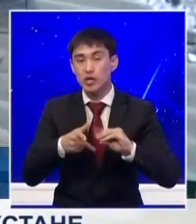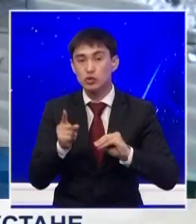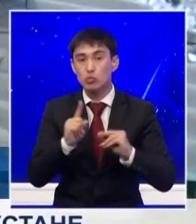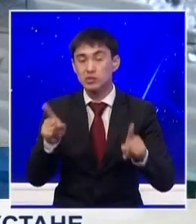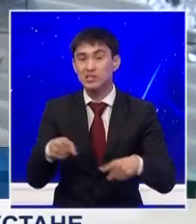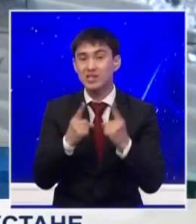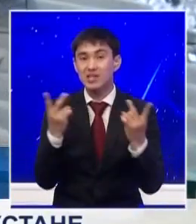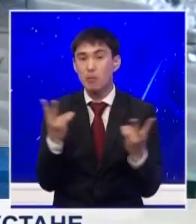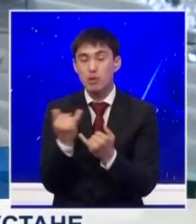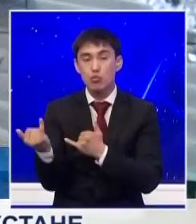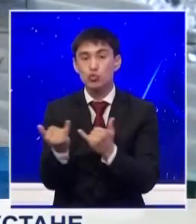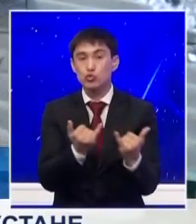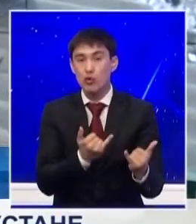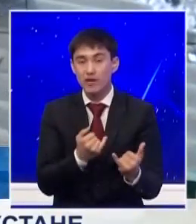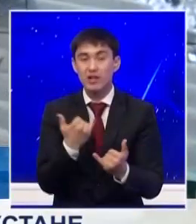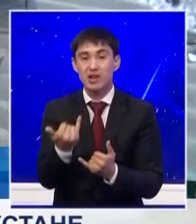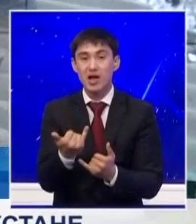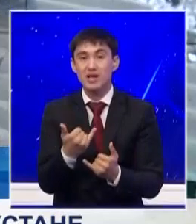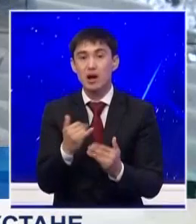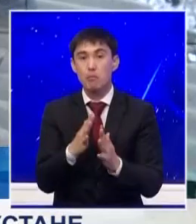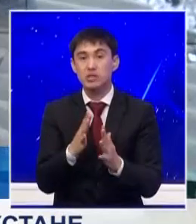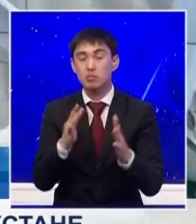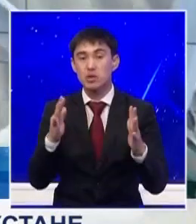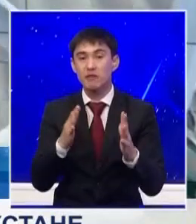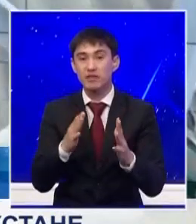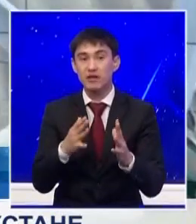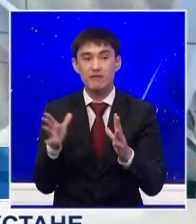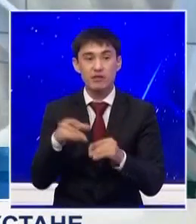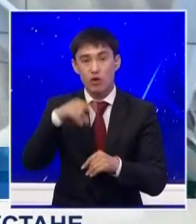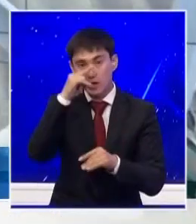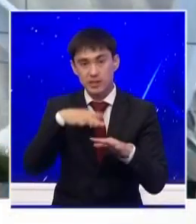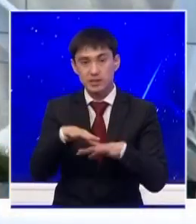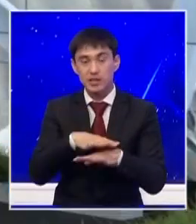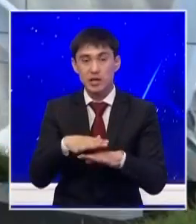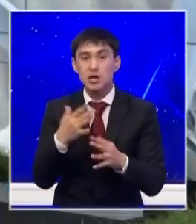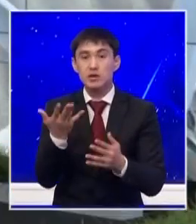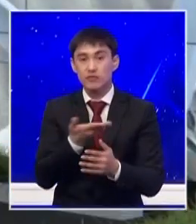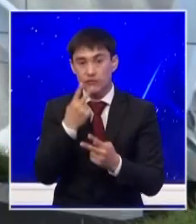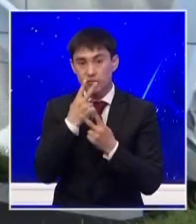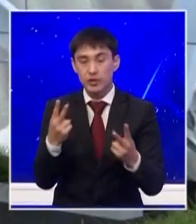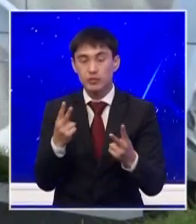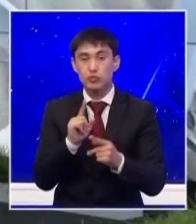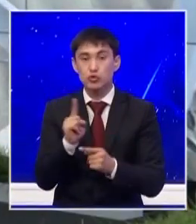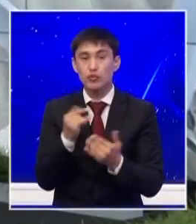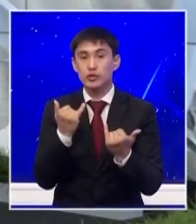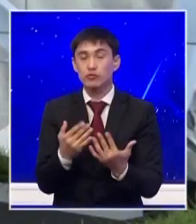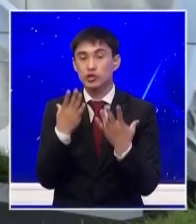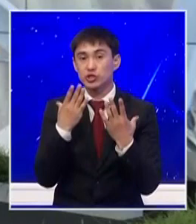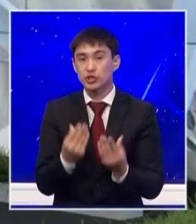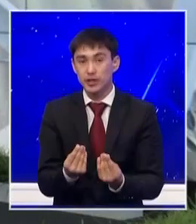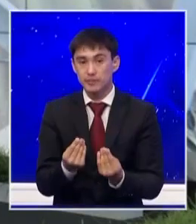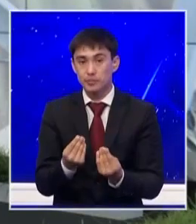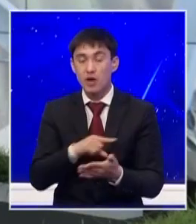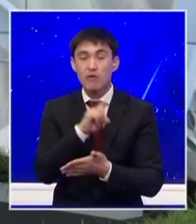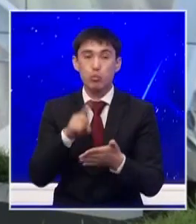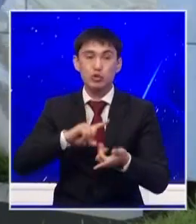необходимые условия для их масштабирования в рамках всего Казахстана поскольку мы видим что на сегодняшний день